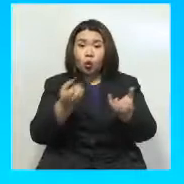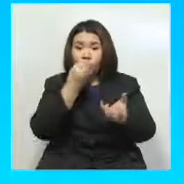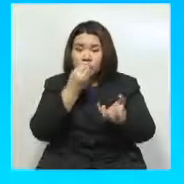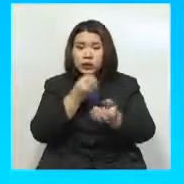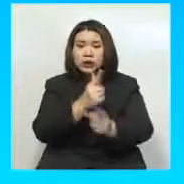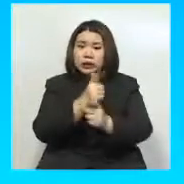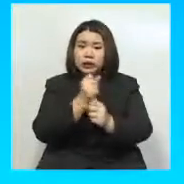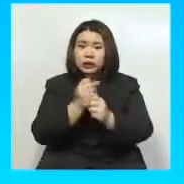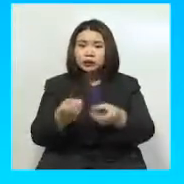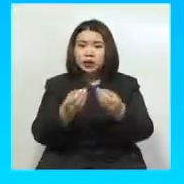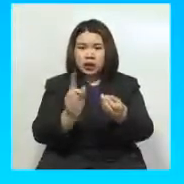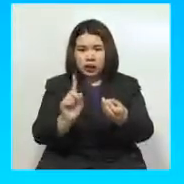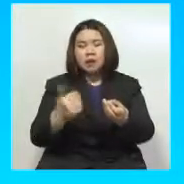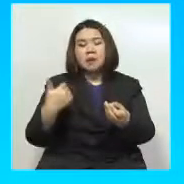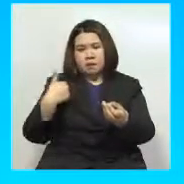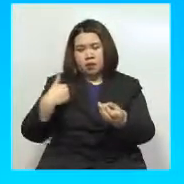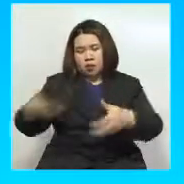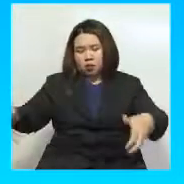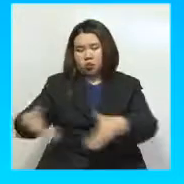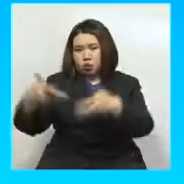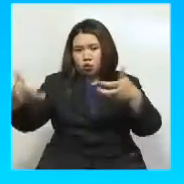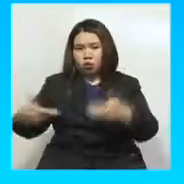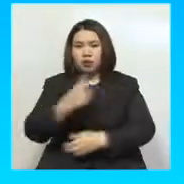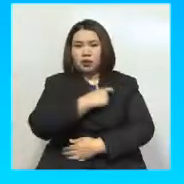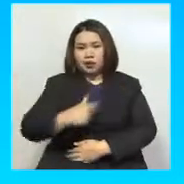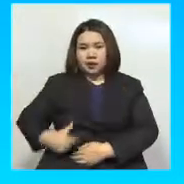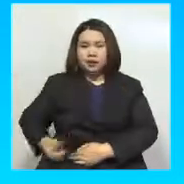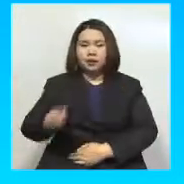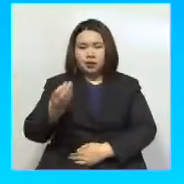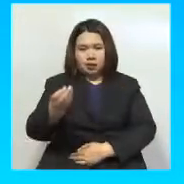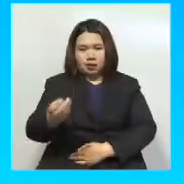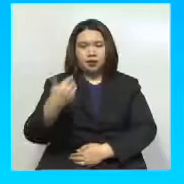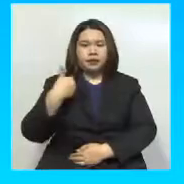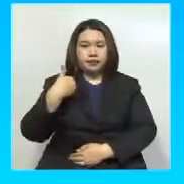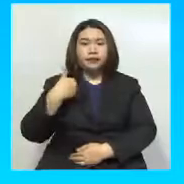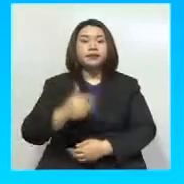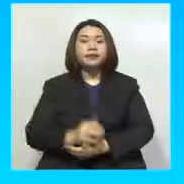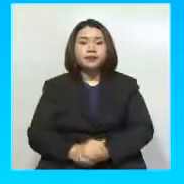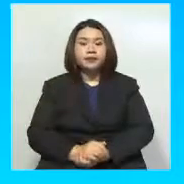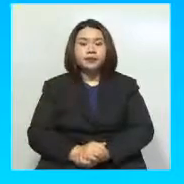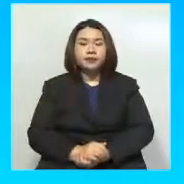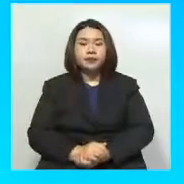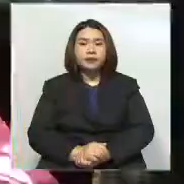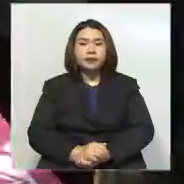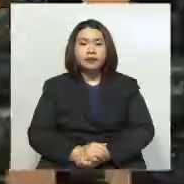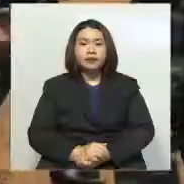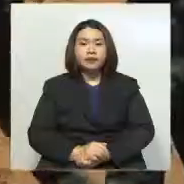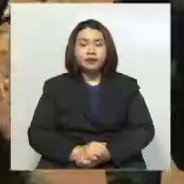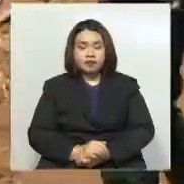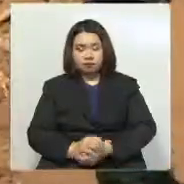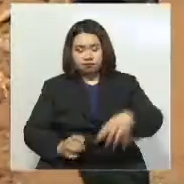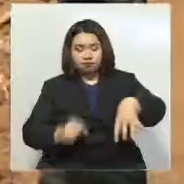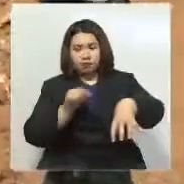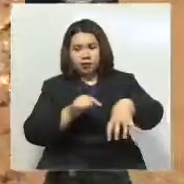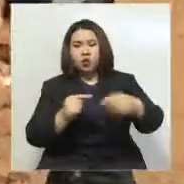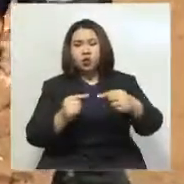ลี้ยงเจ้าหน้าที่ผู้ปฏิบัติงานตอนนี้ยังมีการจัดโรงครัวพระราชทานประกอบอาหารเลี้ยงให้แก่เจ้าหน้าที่ค่ะ ด้านกรมทรัพย